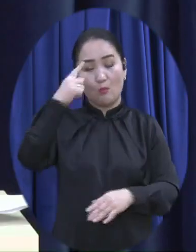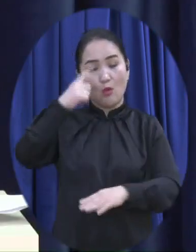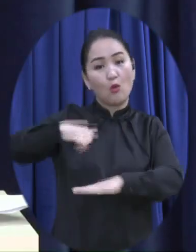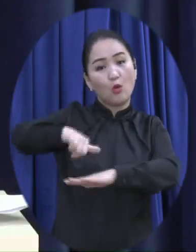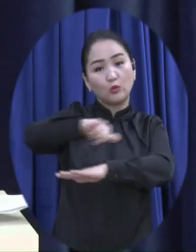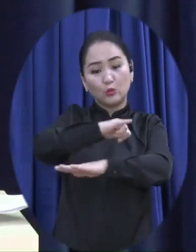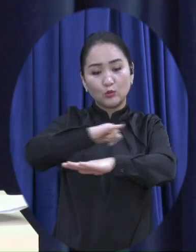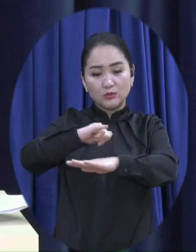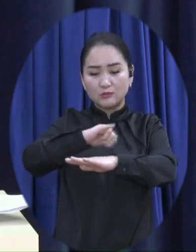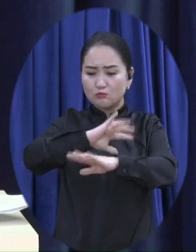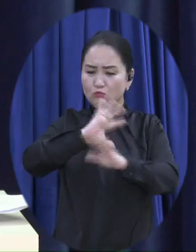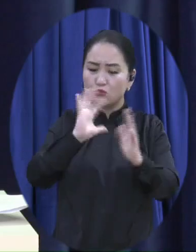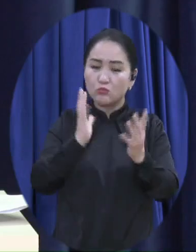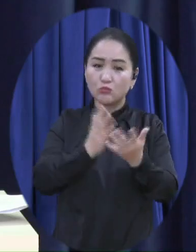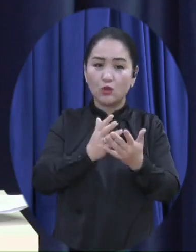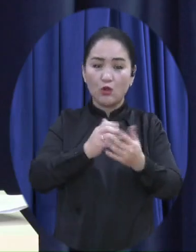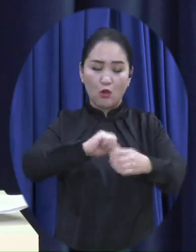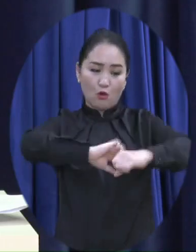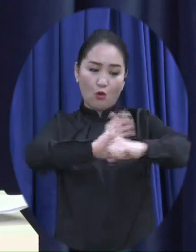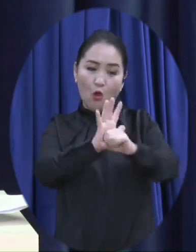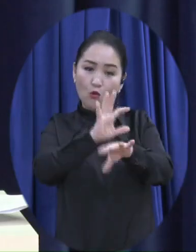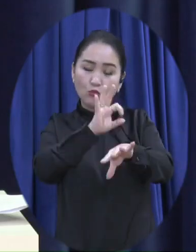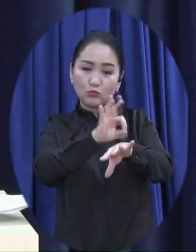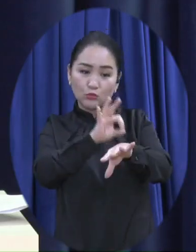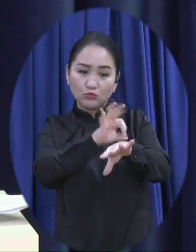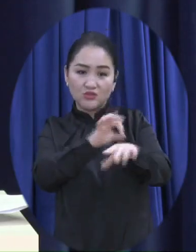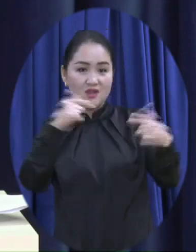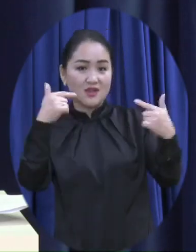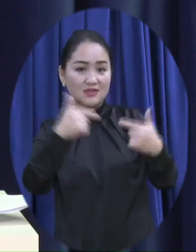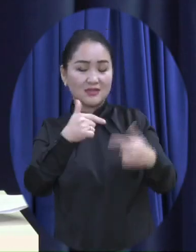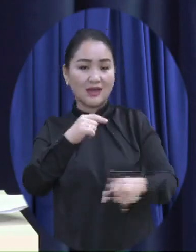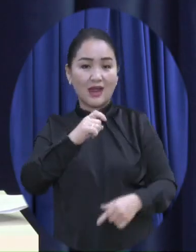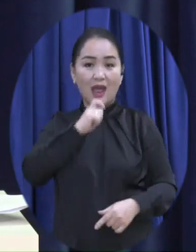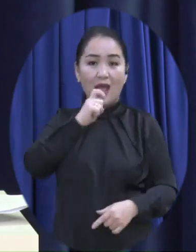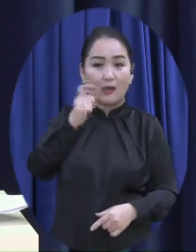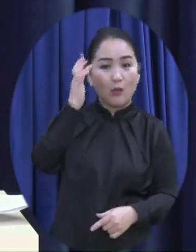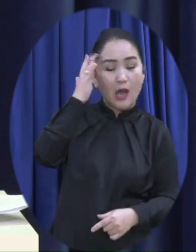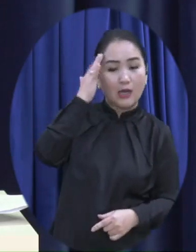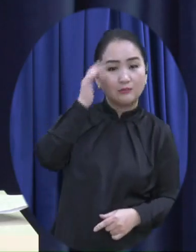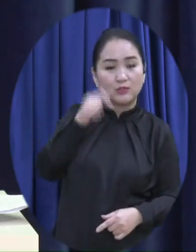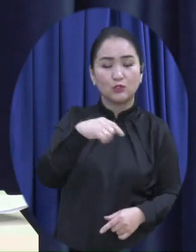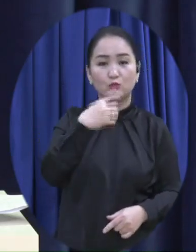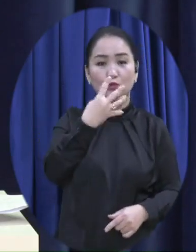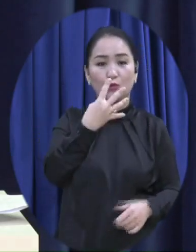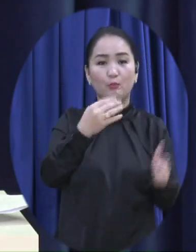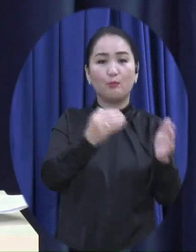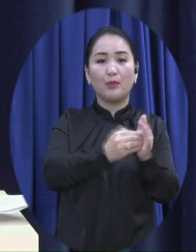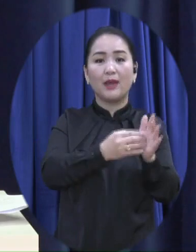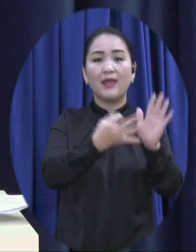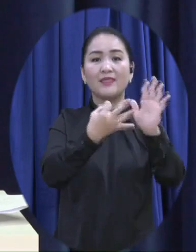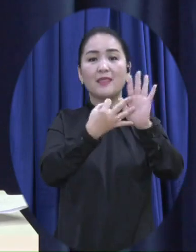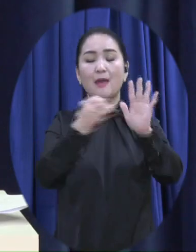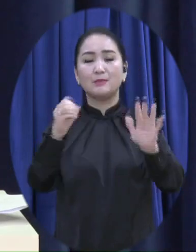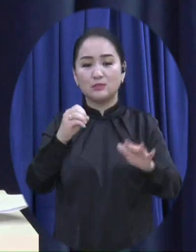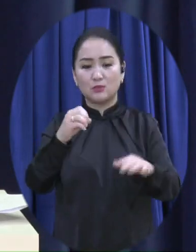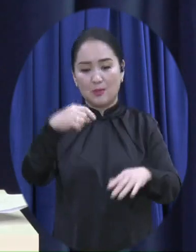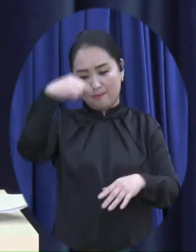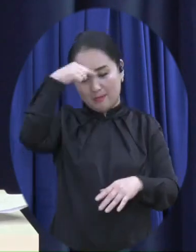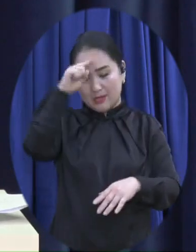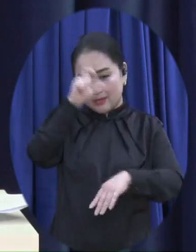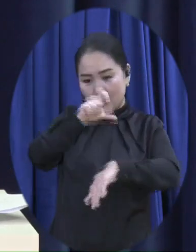эсрэг хариу арга хэмжээг зохион байгуулахад 4800 гаруй эмч мэрэгчлэлтэн 24 цагийн одоо хугацаанд